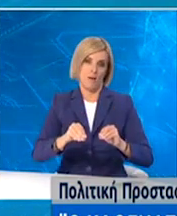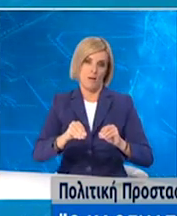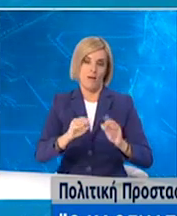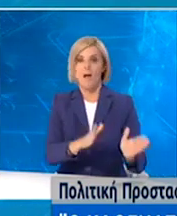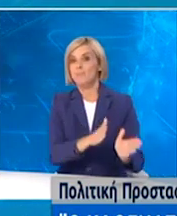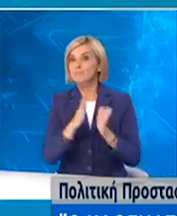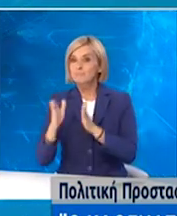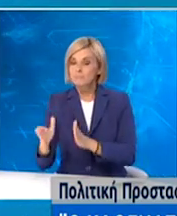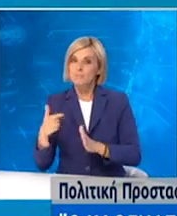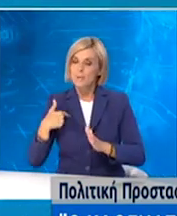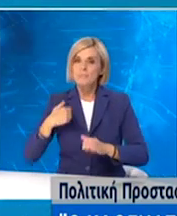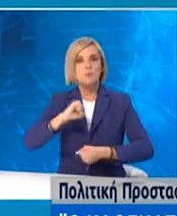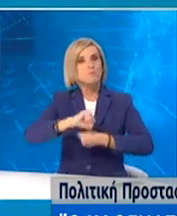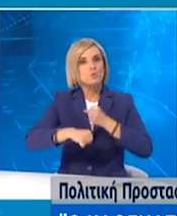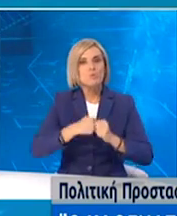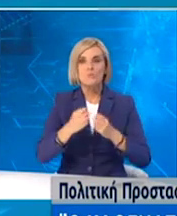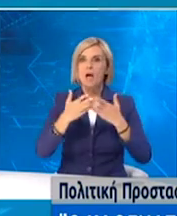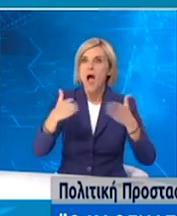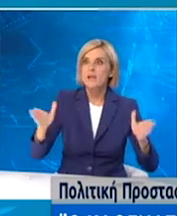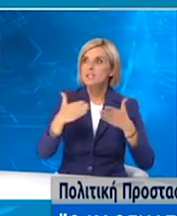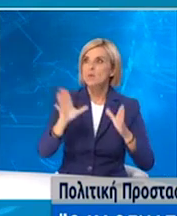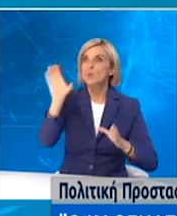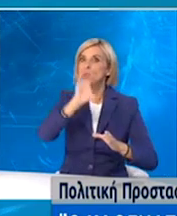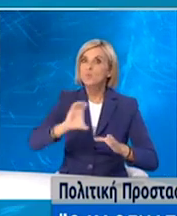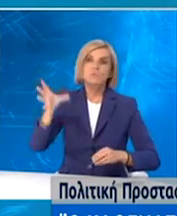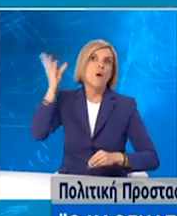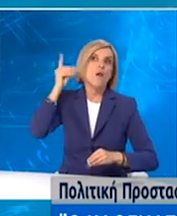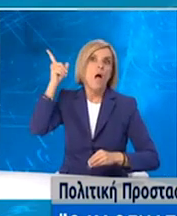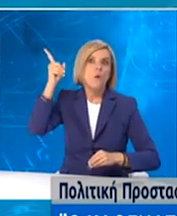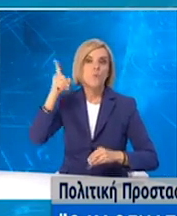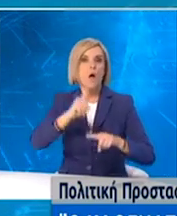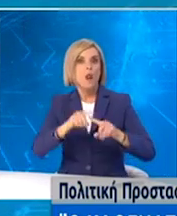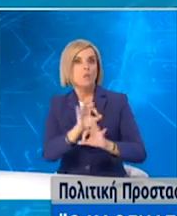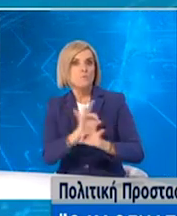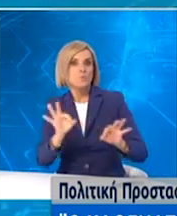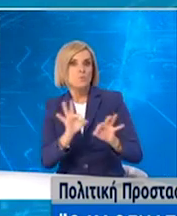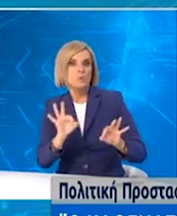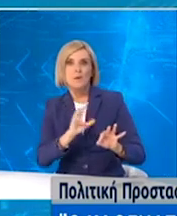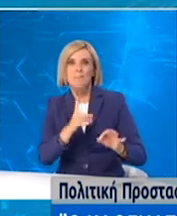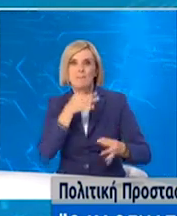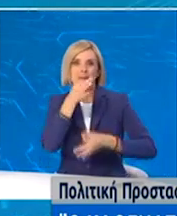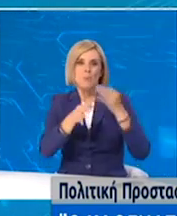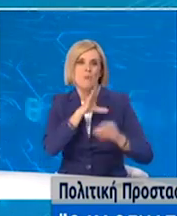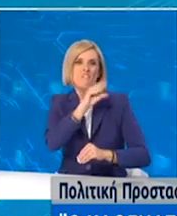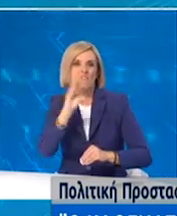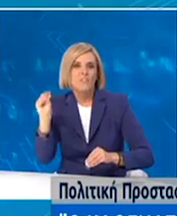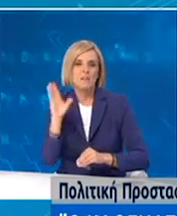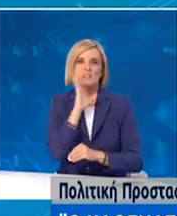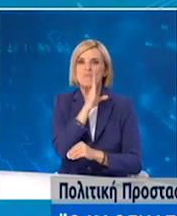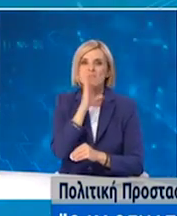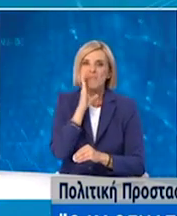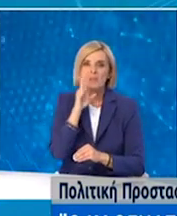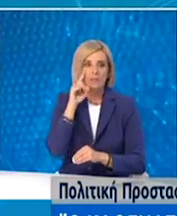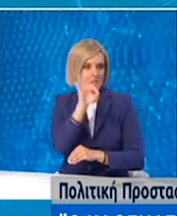μια προσπάθεια που κάνουμε να ανοίξουμε τον τουρισμό μας, πρέπει να αποφύγουμε καταστάσεις ή ειδήσεις που πολύ εύκολα και άδικα